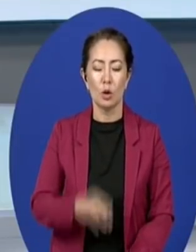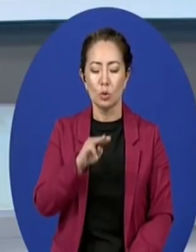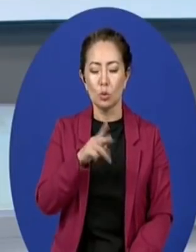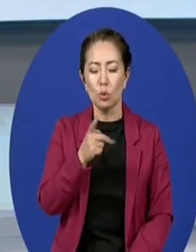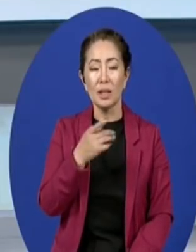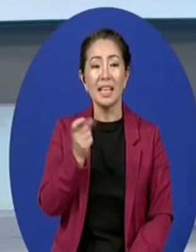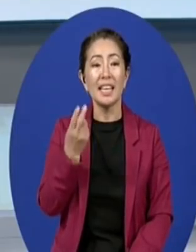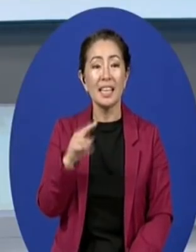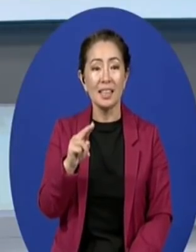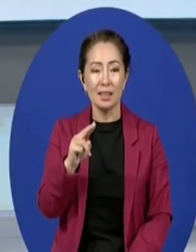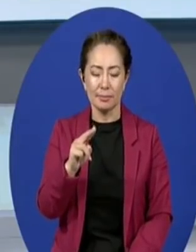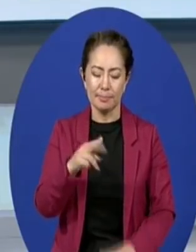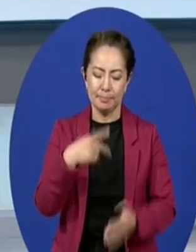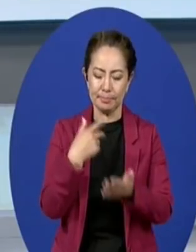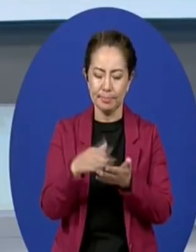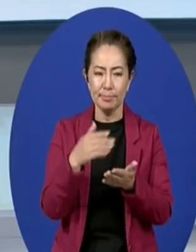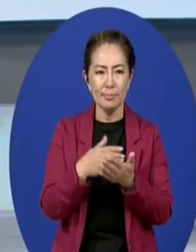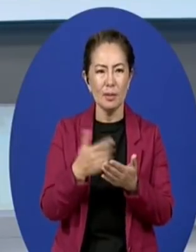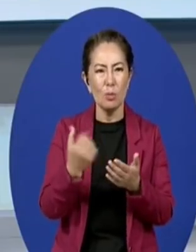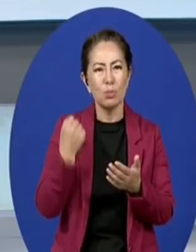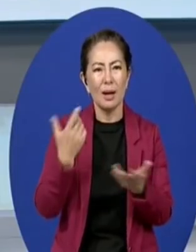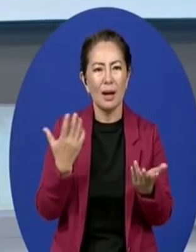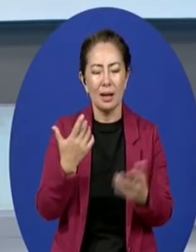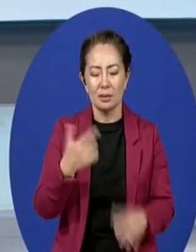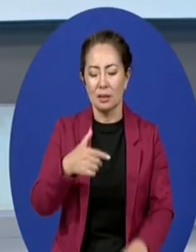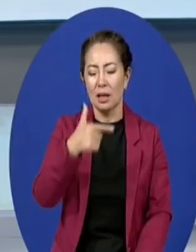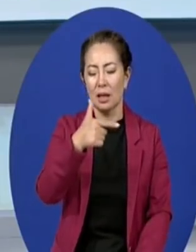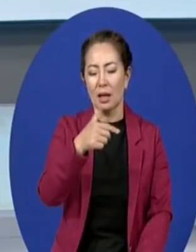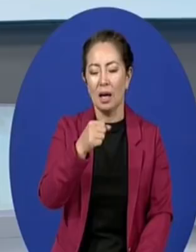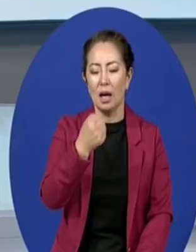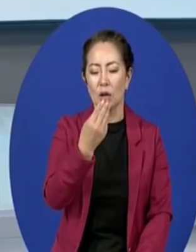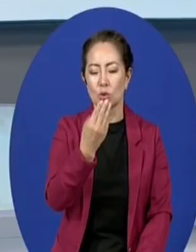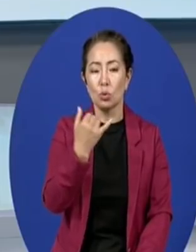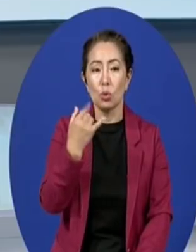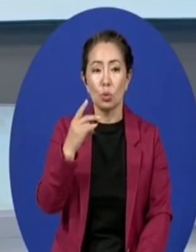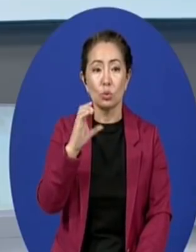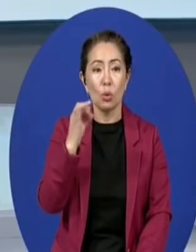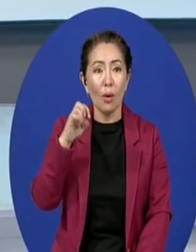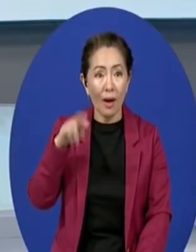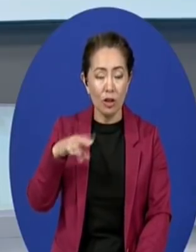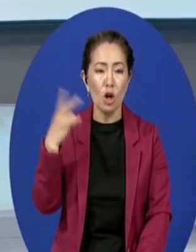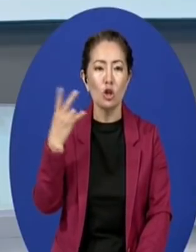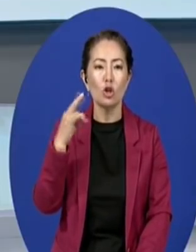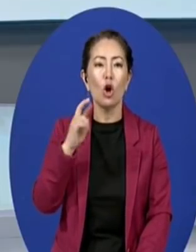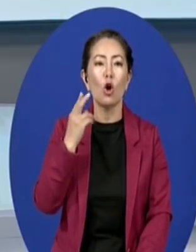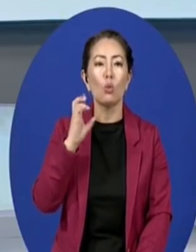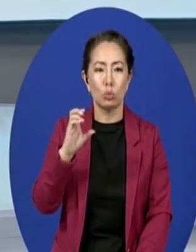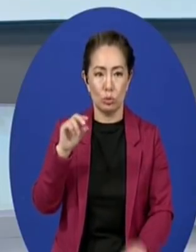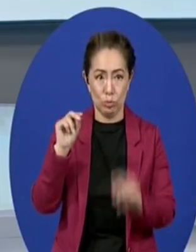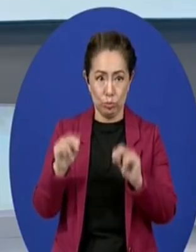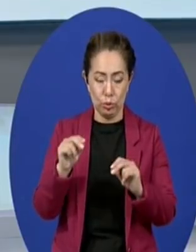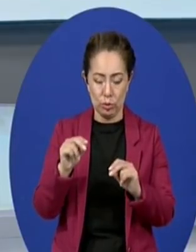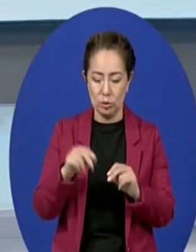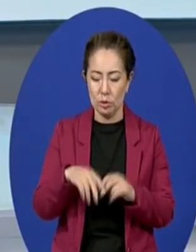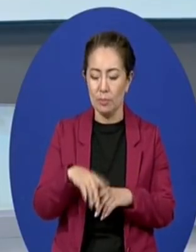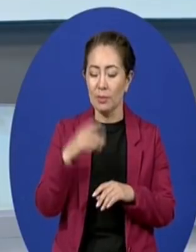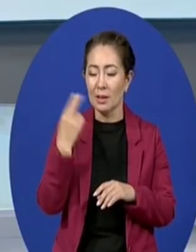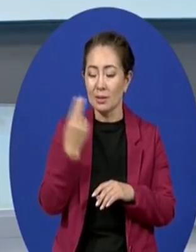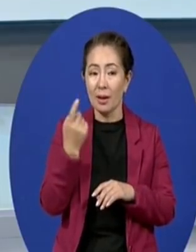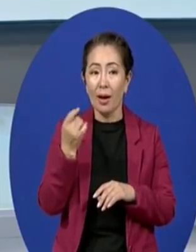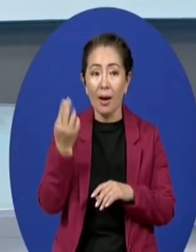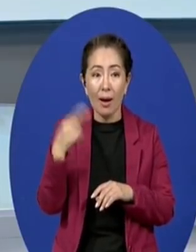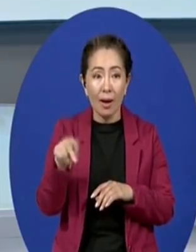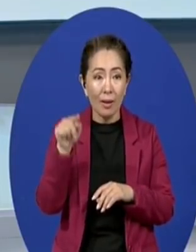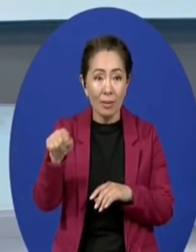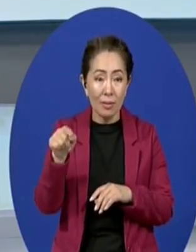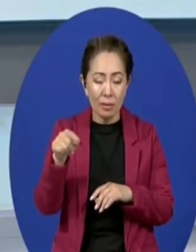Түүхийн экспортын голлох гарц гашуун сухат бомб цагаан хад сууршлын бүс ногоон бүс болжээ. Өмнөгов аймгийн Хамбогд сумын нутаг дэвсгэр цагаан хад сууршлын бүсэд